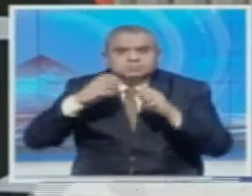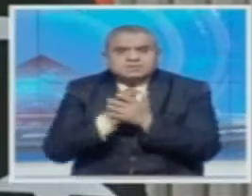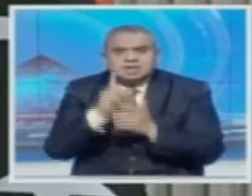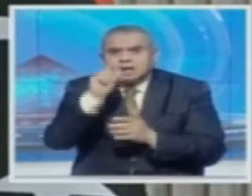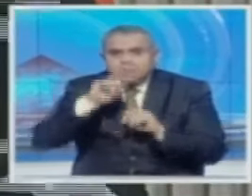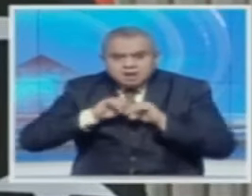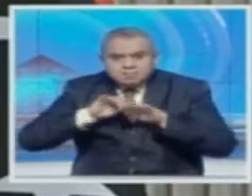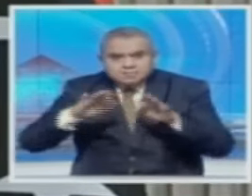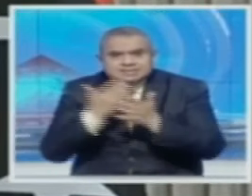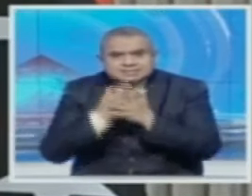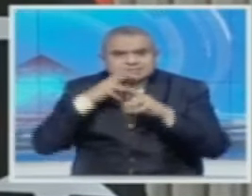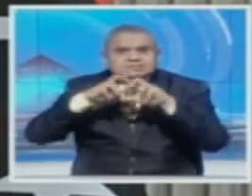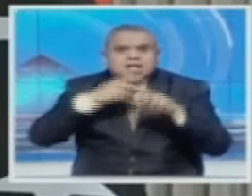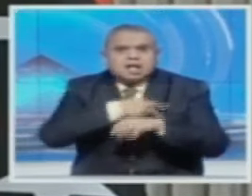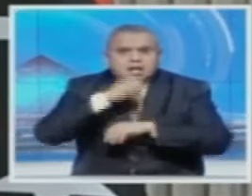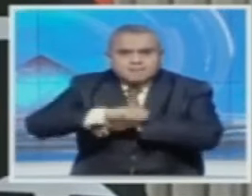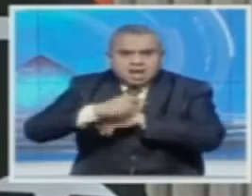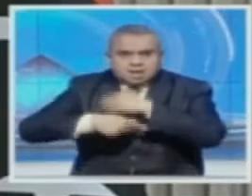بكارثة الفيضانات.